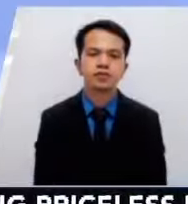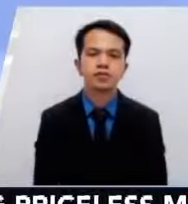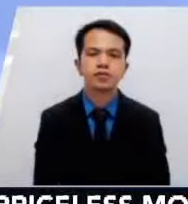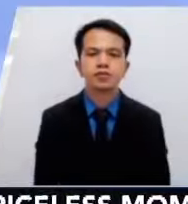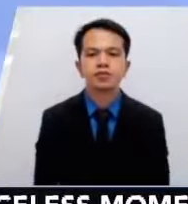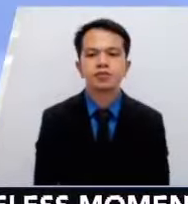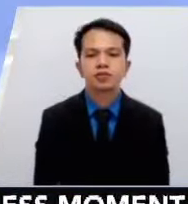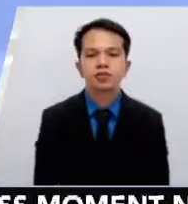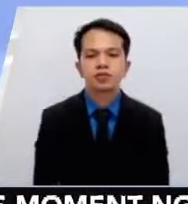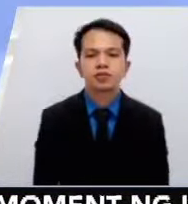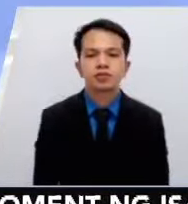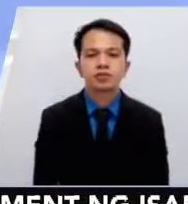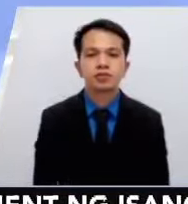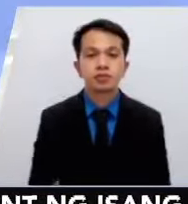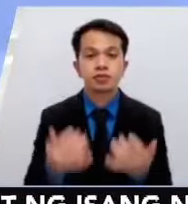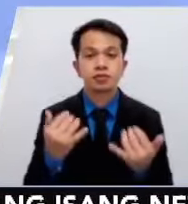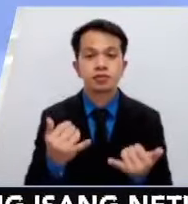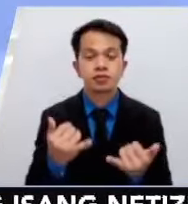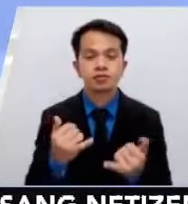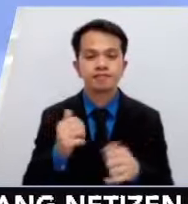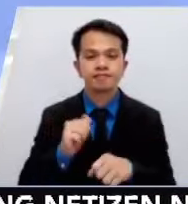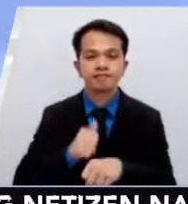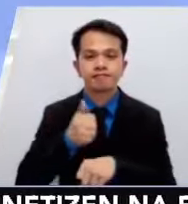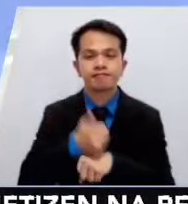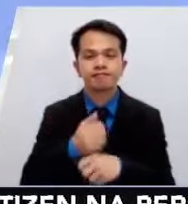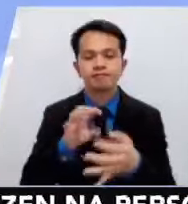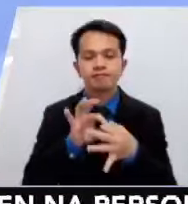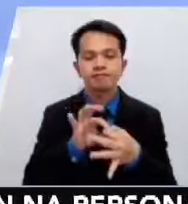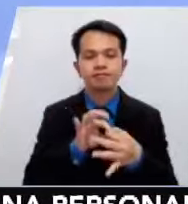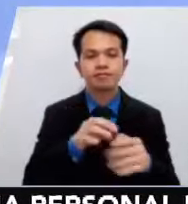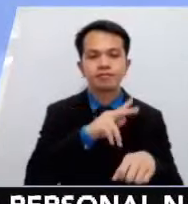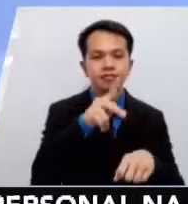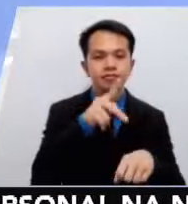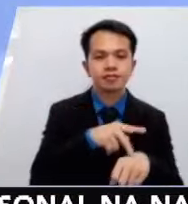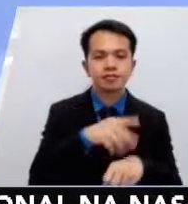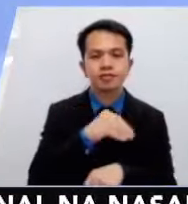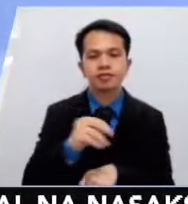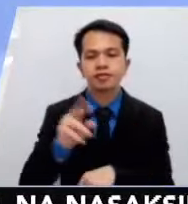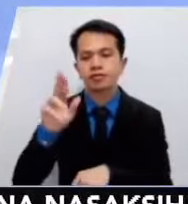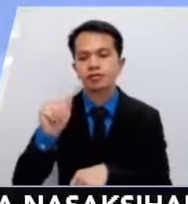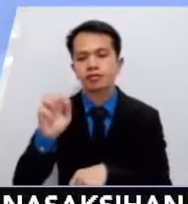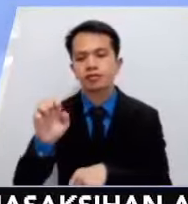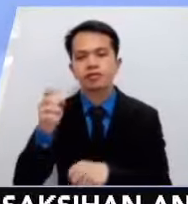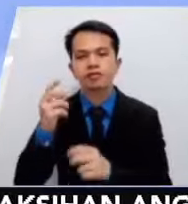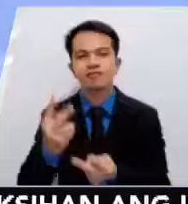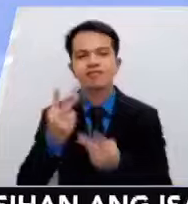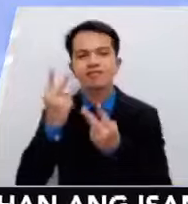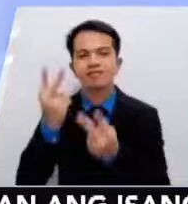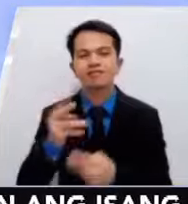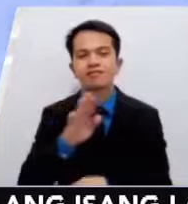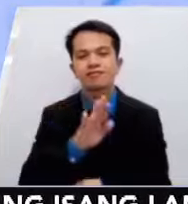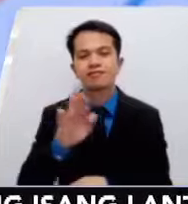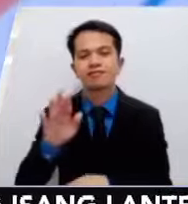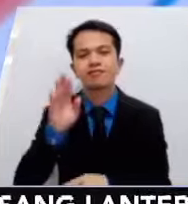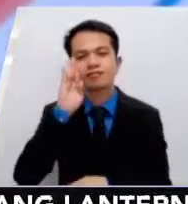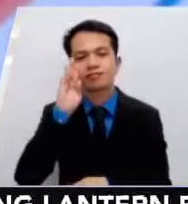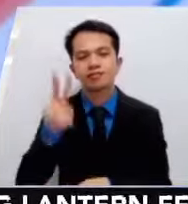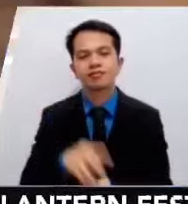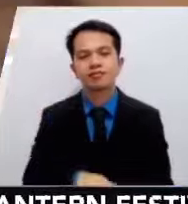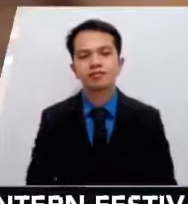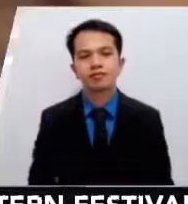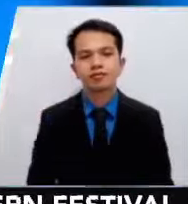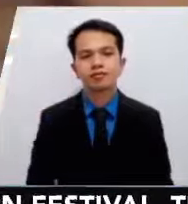Muli raw na pagtibay ang relasyon ng Pilipinas at United Arab Emirates sa pagbisita roon ni Pangulong Bongbong Marcos.